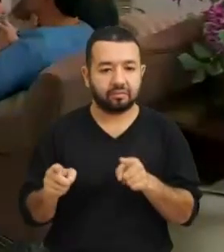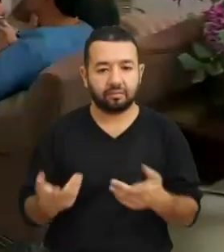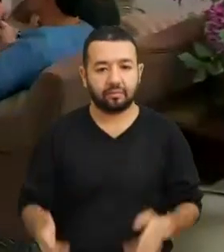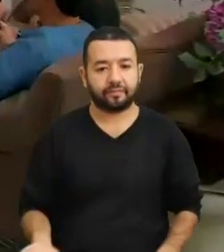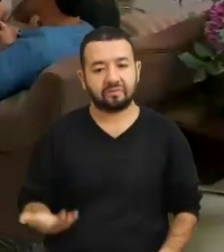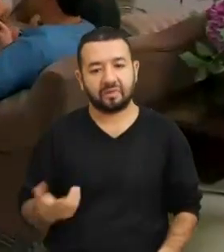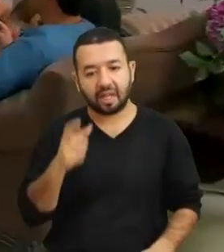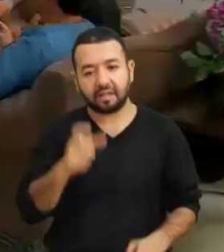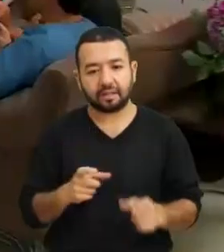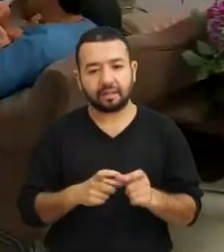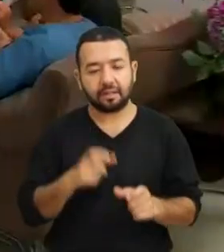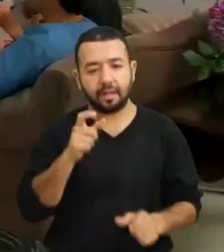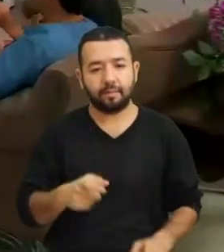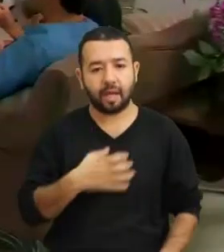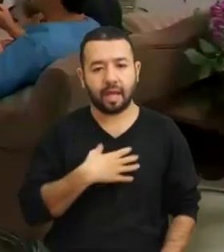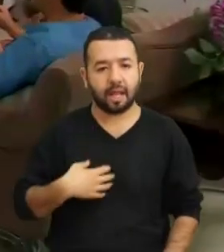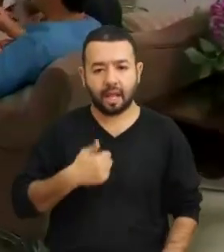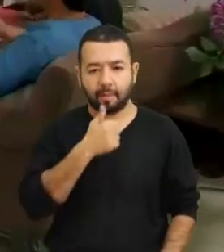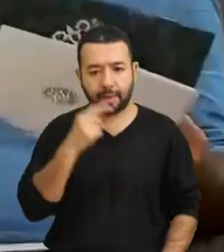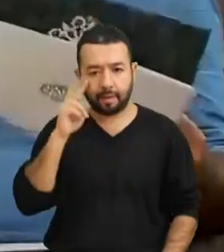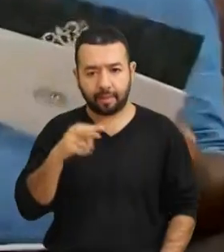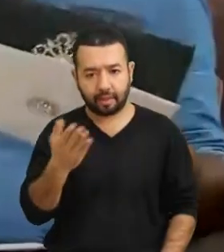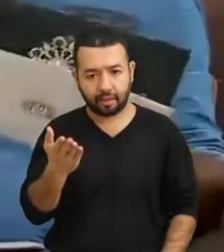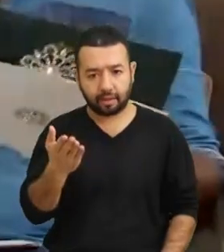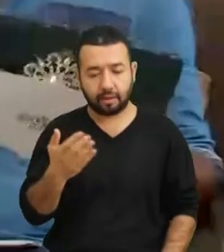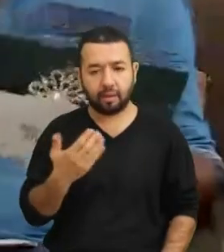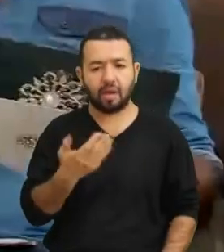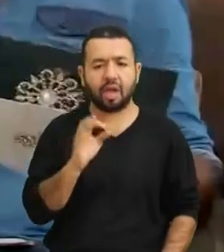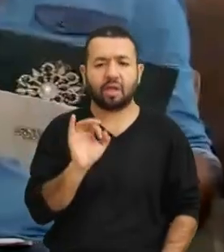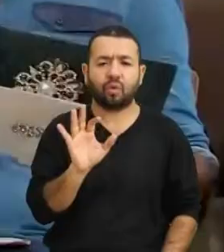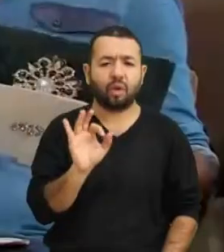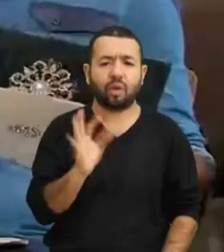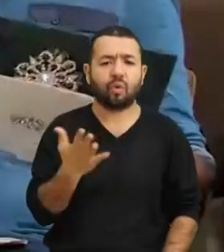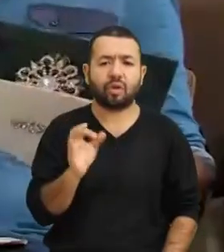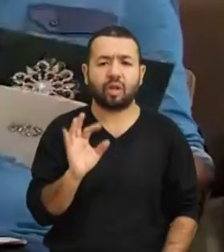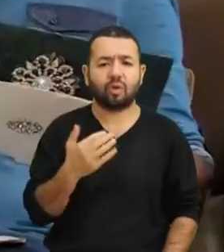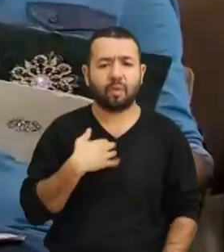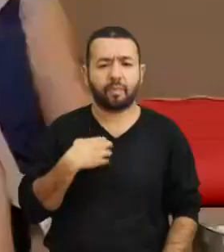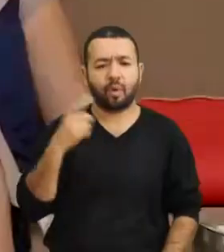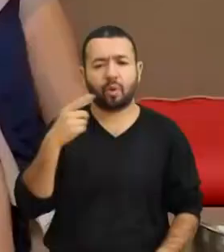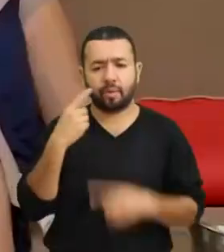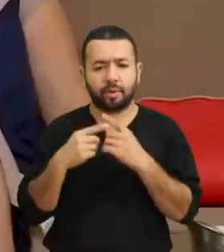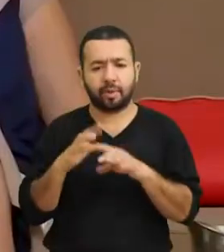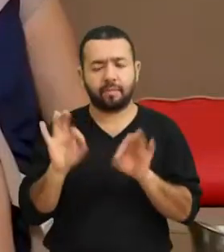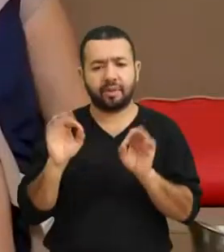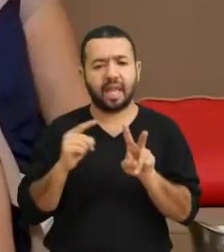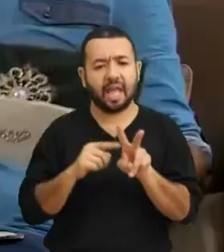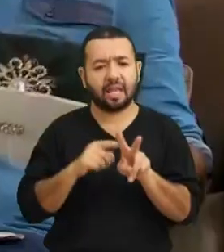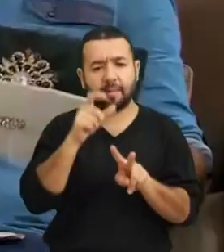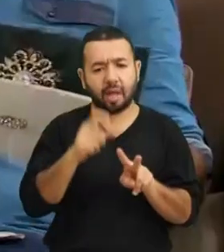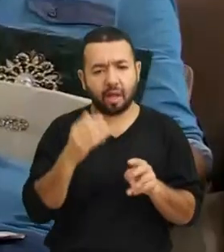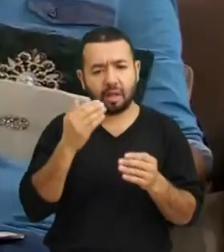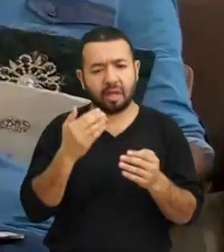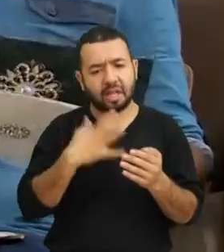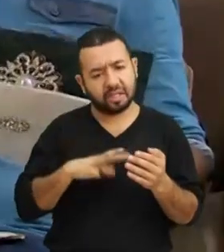Sarp'cığım, anana babana gösterdin mi onları? Babacığım gerek yok. Gerek yok, ben onlarla konuştum. Kemal Beyler neyi